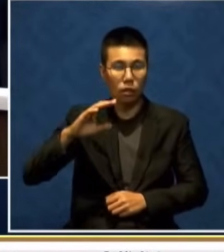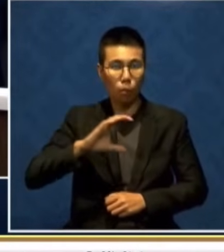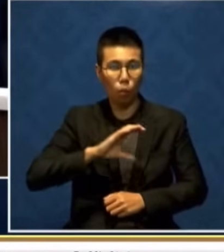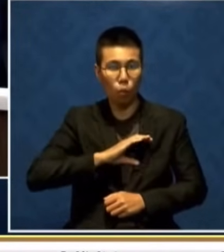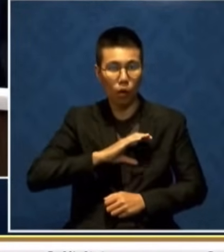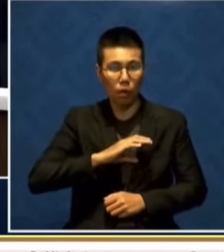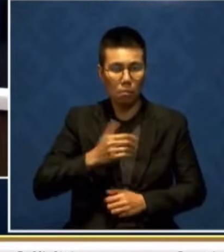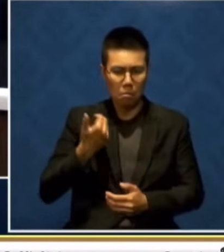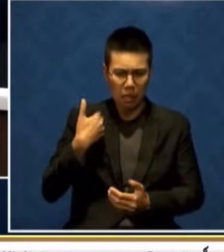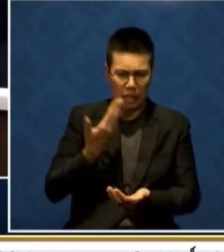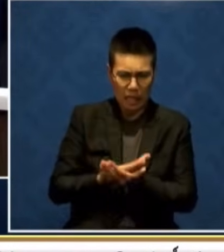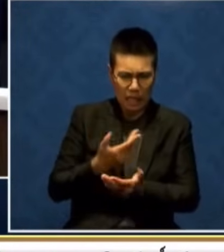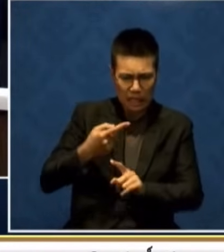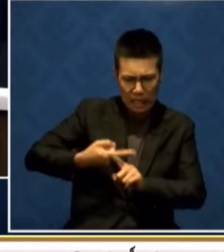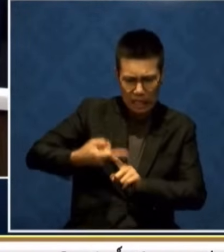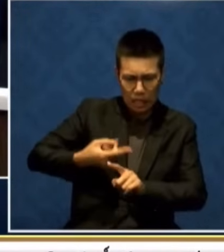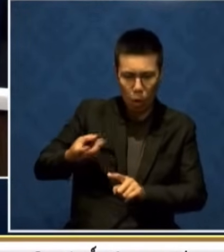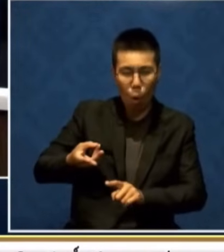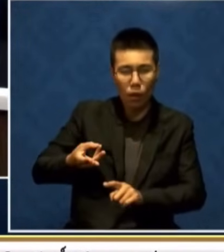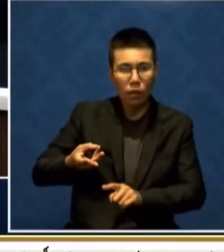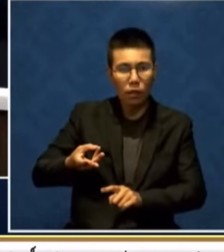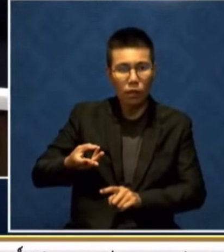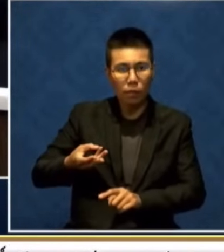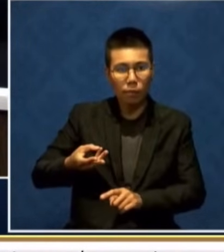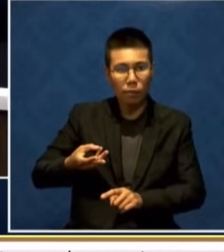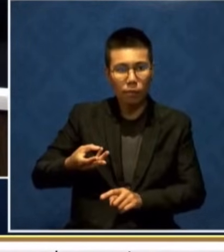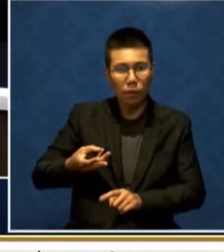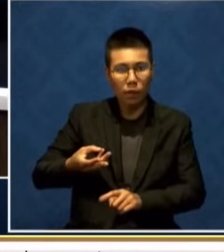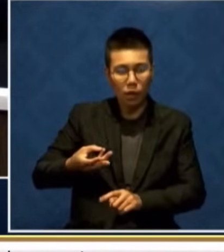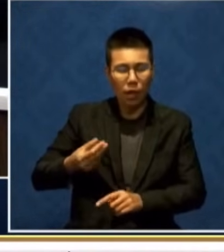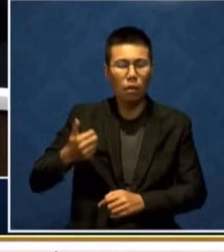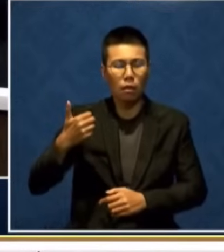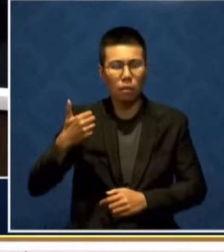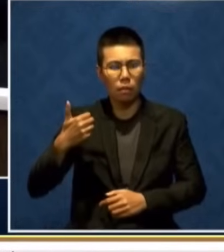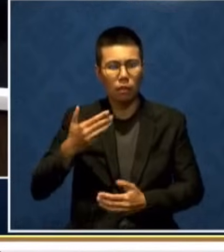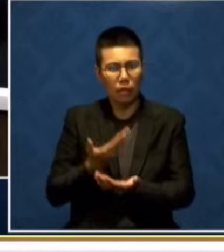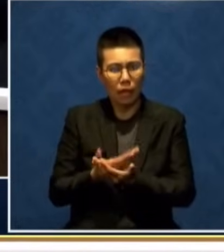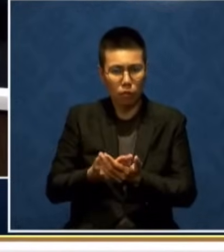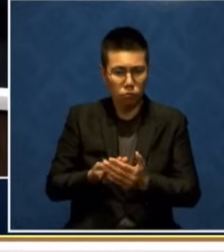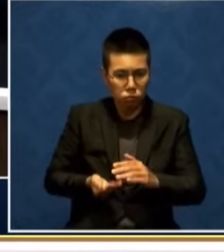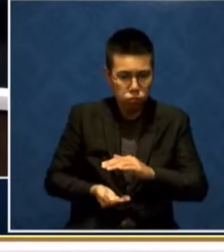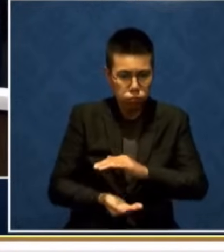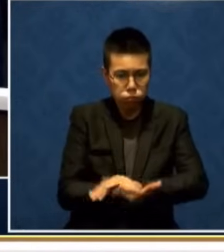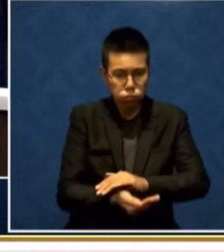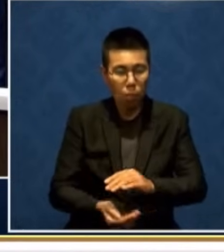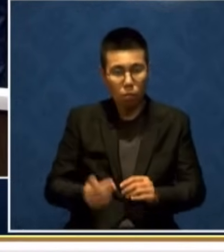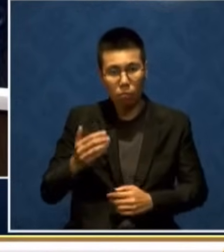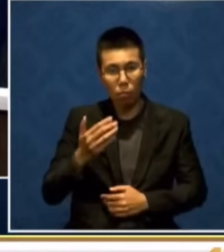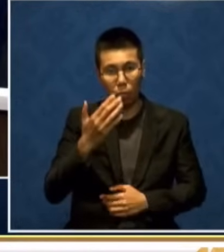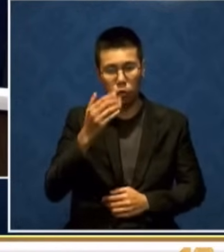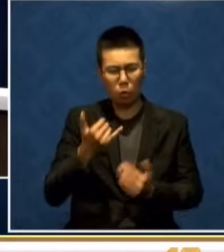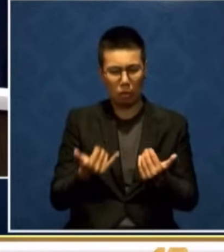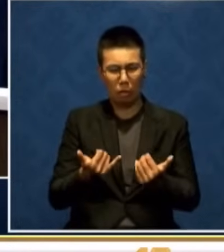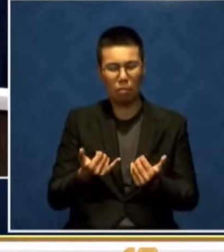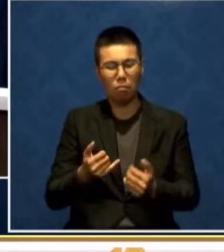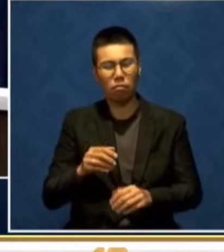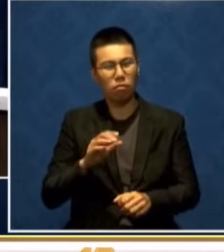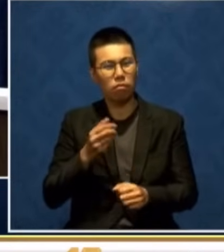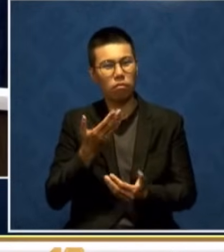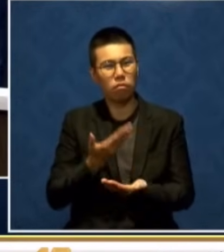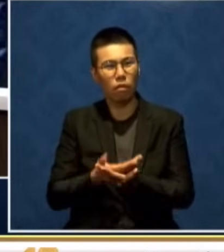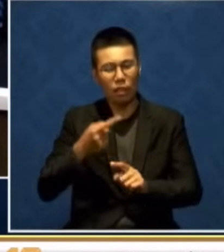ที่มีเงินเดือนน้อยโดยที่เขาไม่รับเงินทุจริตได้เลยเพราะเงินเดือนของเขามันไม่พอ